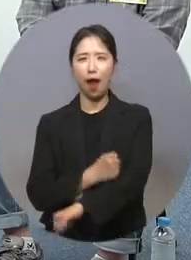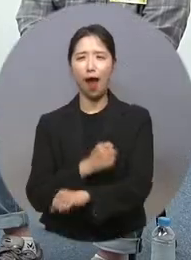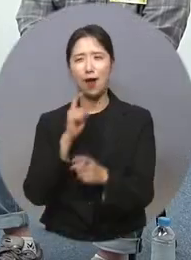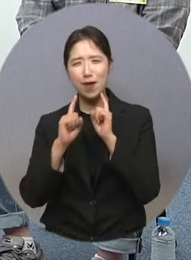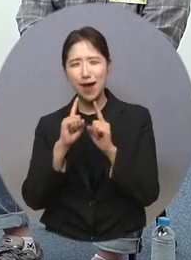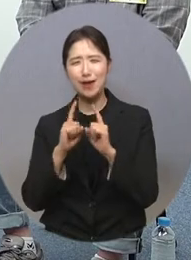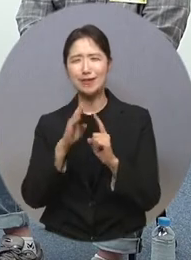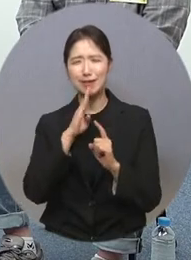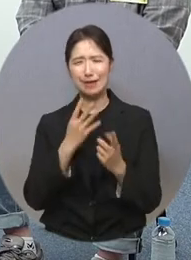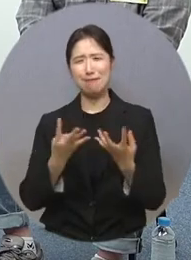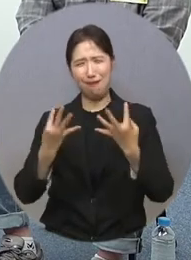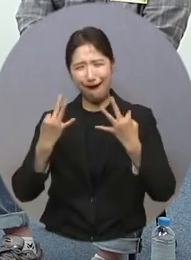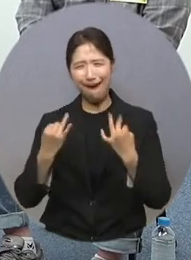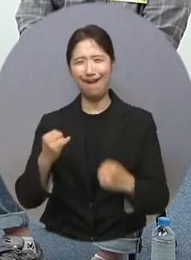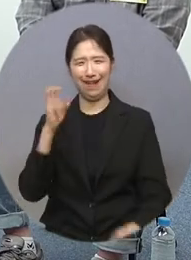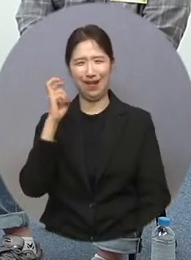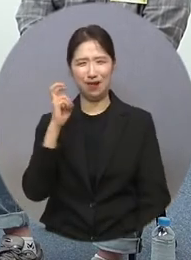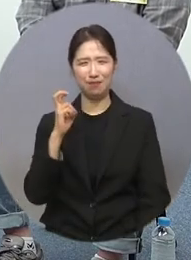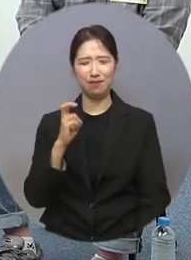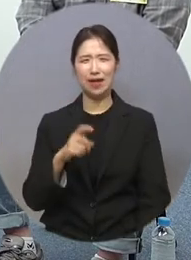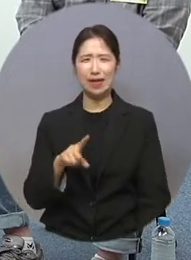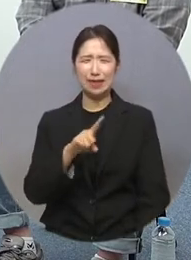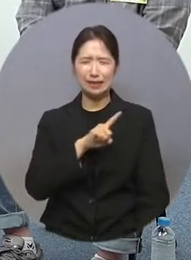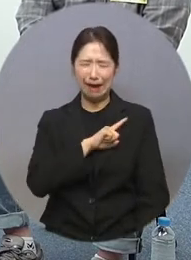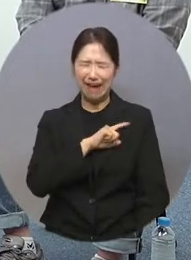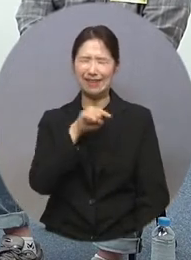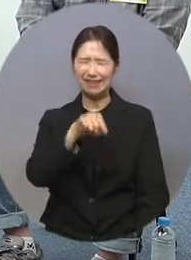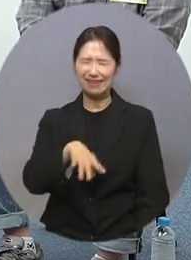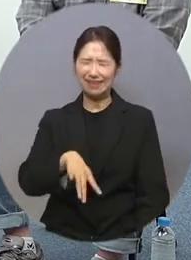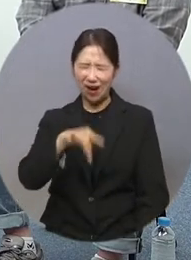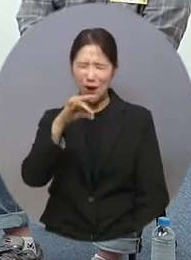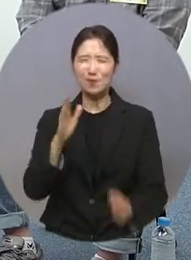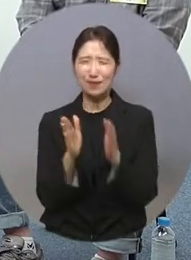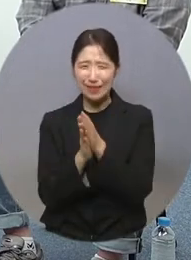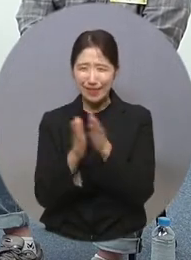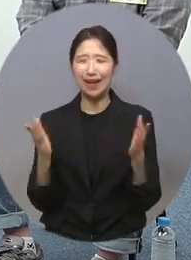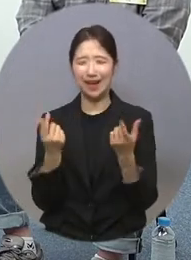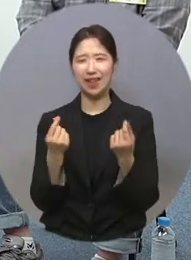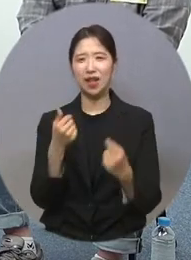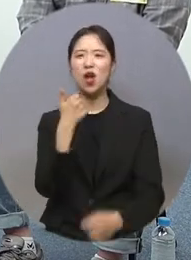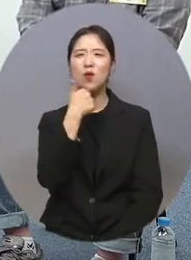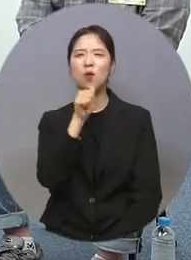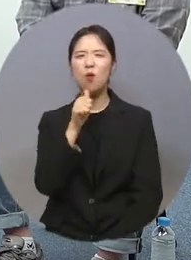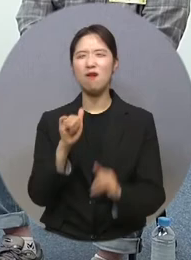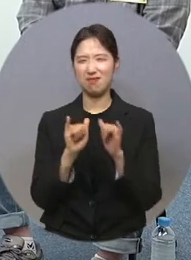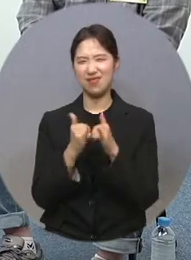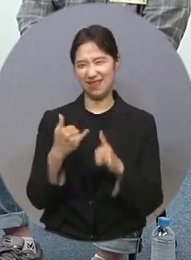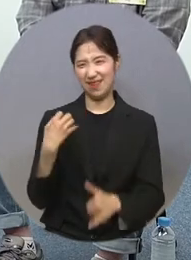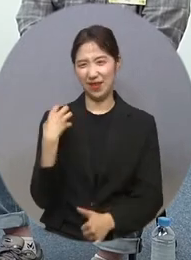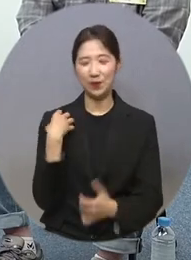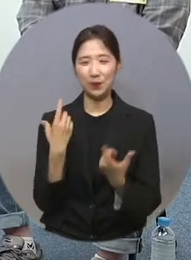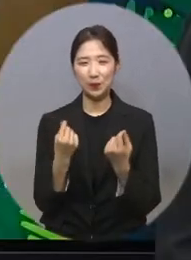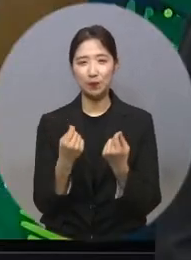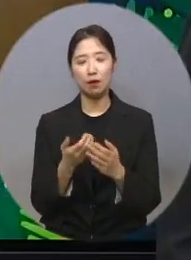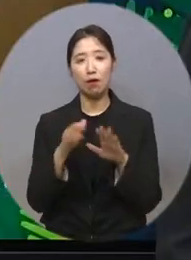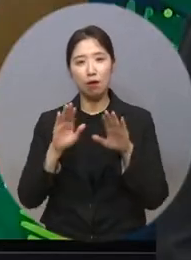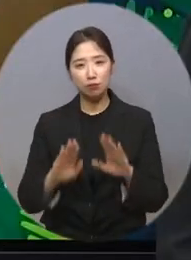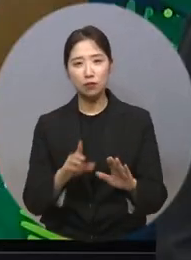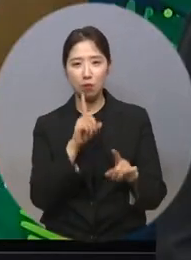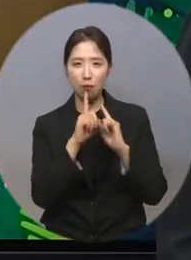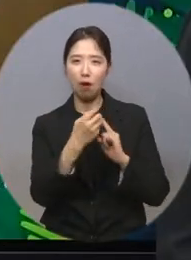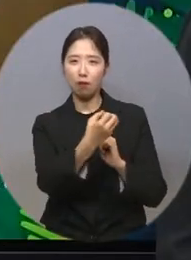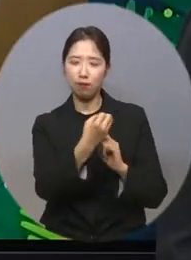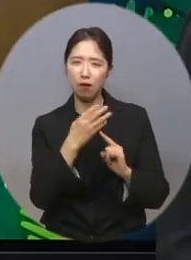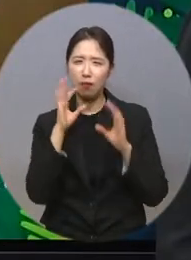많이 있으실 것 같아요. 제일 출발점이지 않나 싶어요. 그런 통역의 역할을. 근데 사실은 지금 말씀 들어보니까